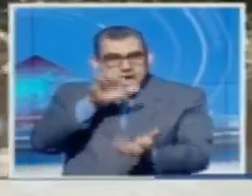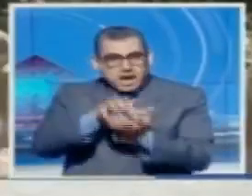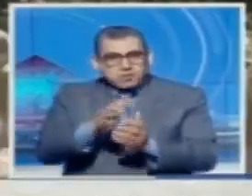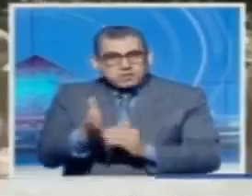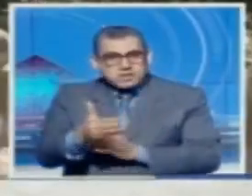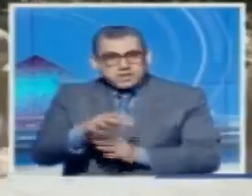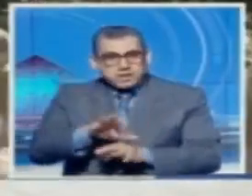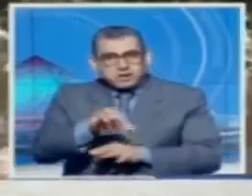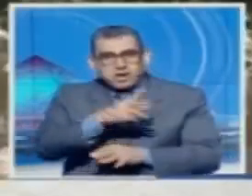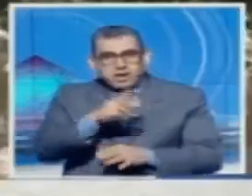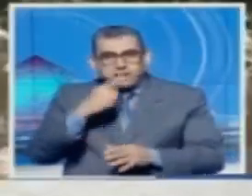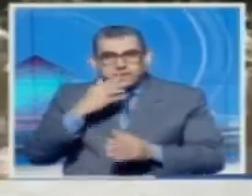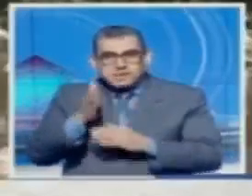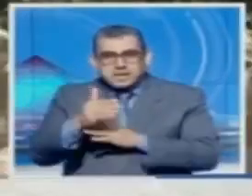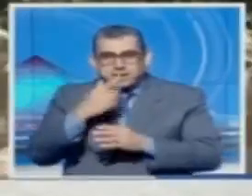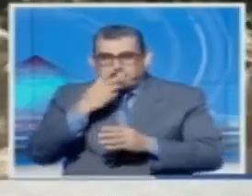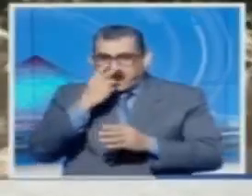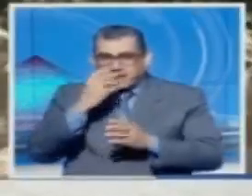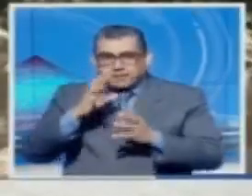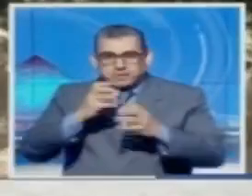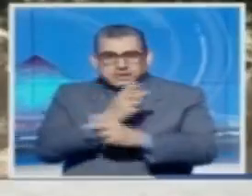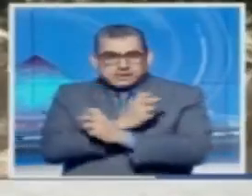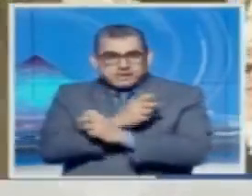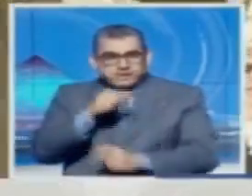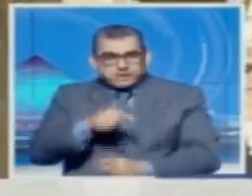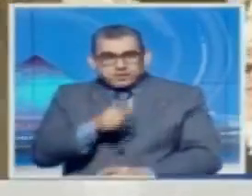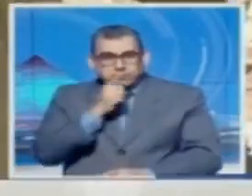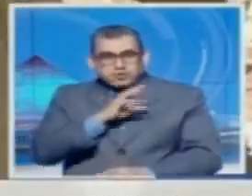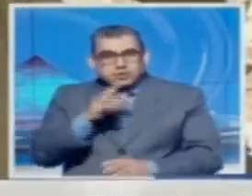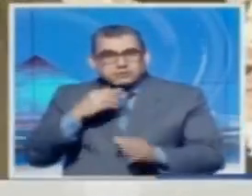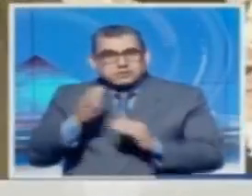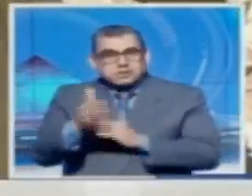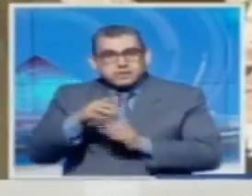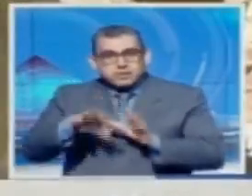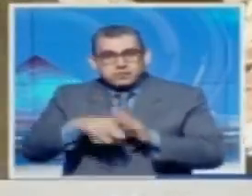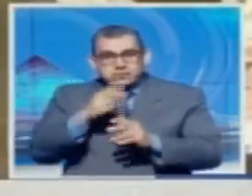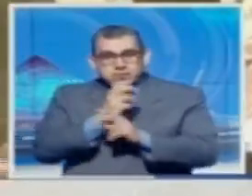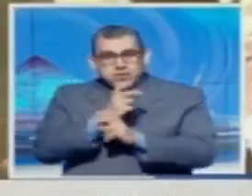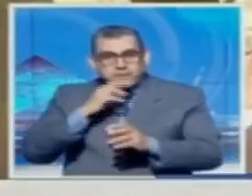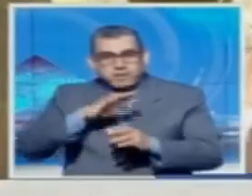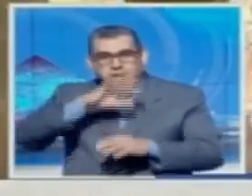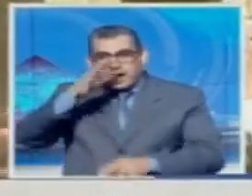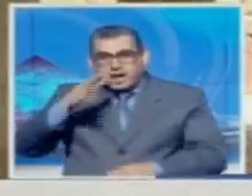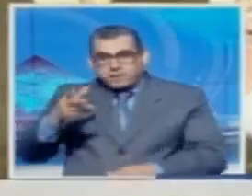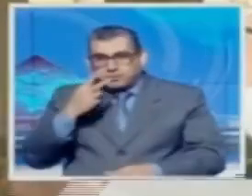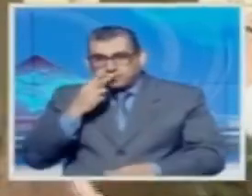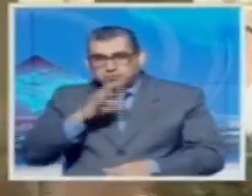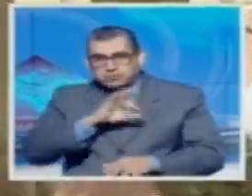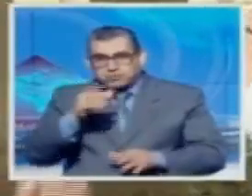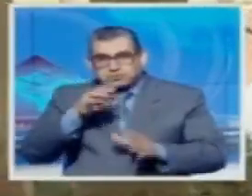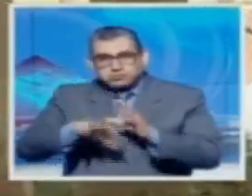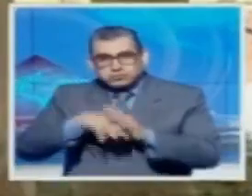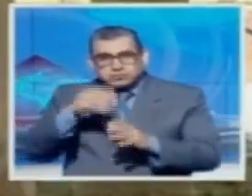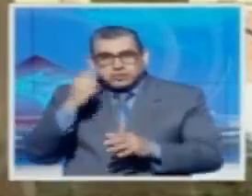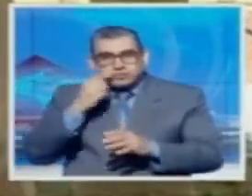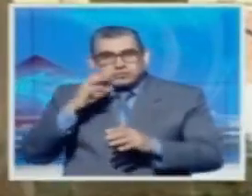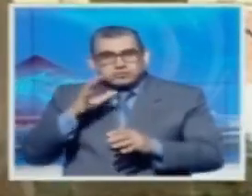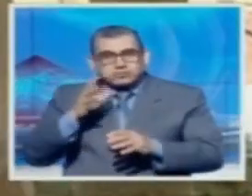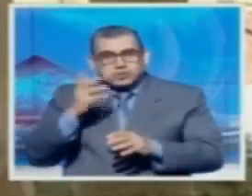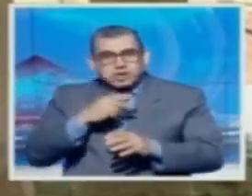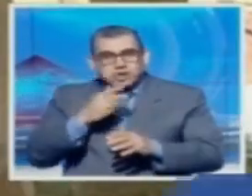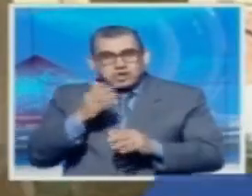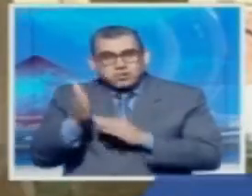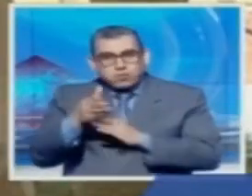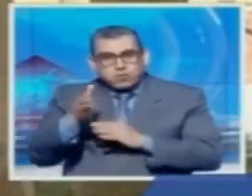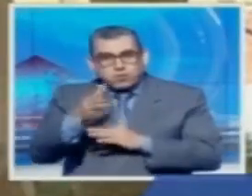والأسماك المحنطة. من أهم معالم حديقة الأسماك الجبلية بتاعتنا دي، اللي هي على شكل خياشيم سمكة، وهي